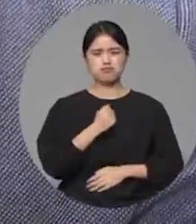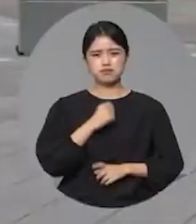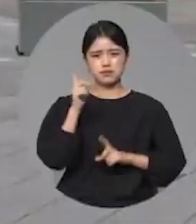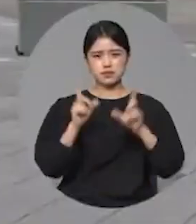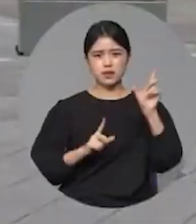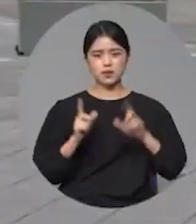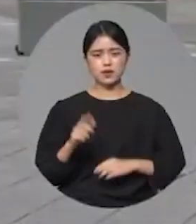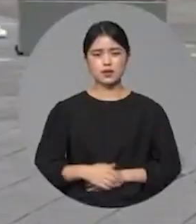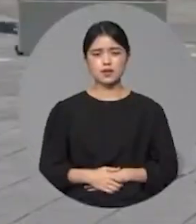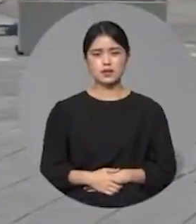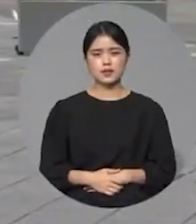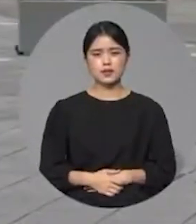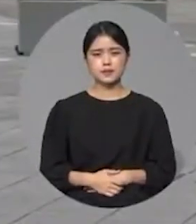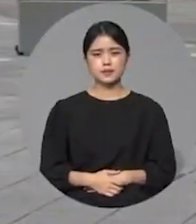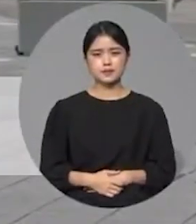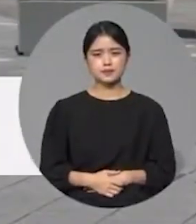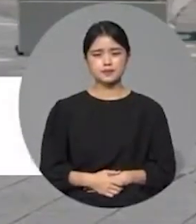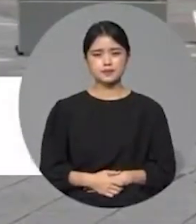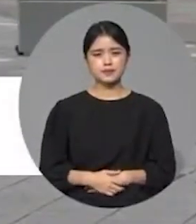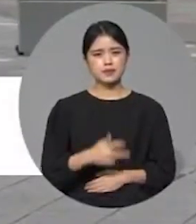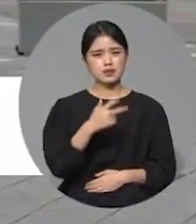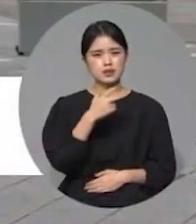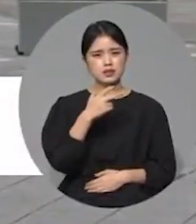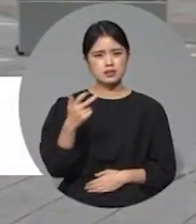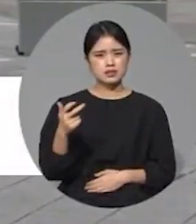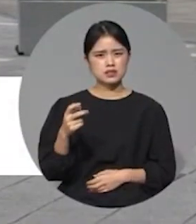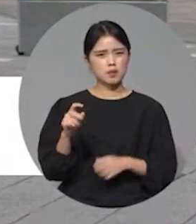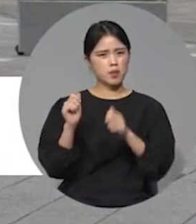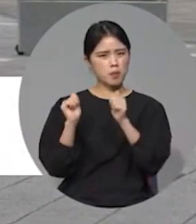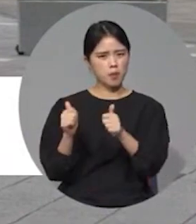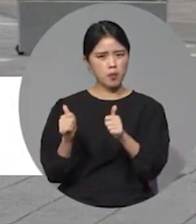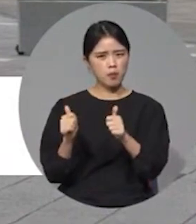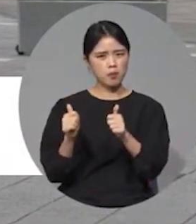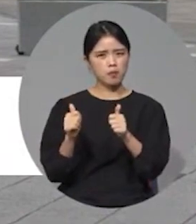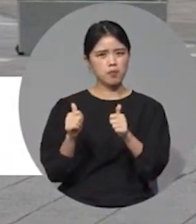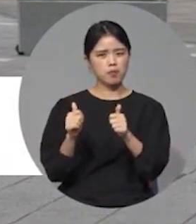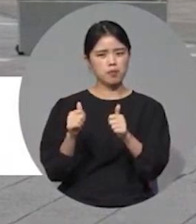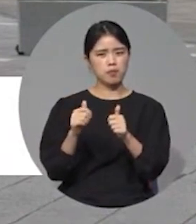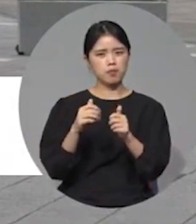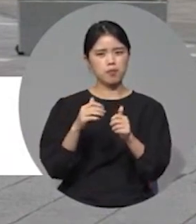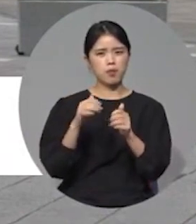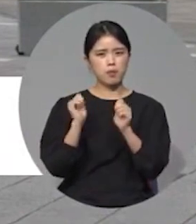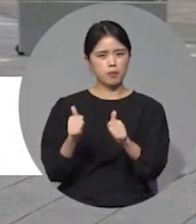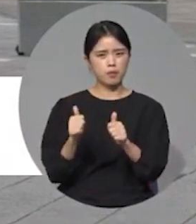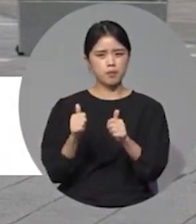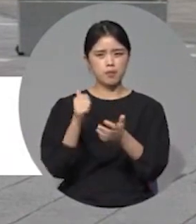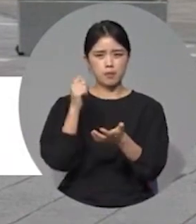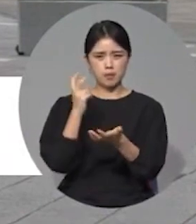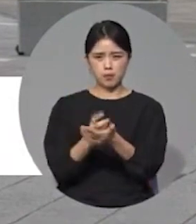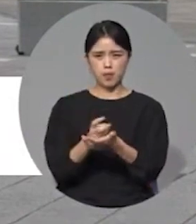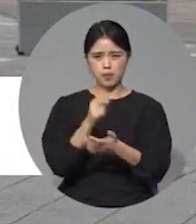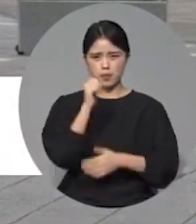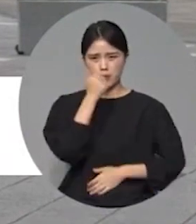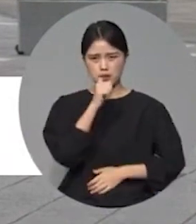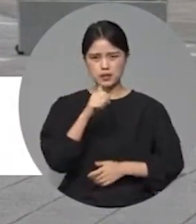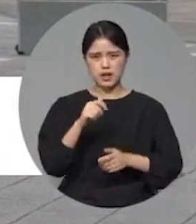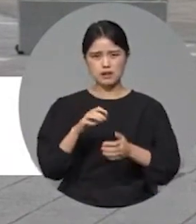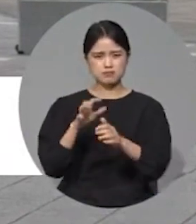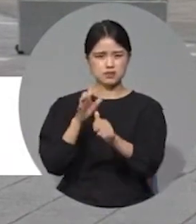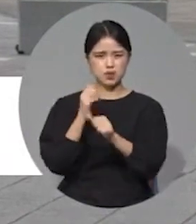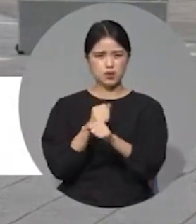있습니다. 또 무참히 그 대형 로펌 하우일춘 김현장을 써서 이렇게 강력하게 힘으로 누르고